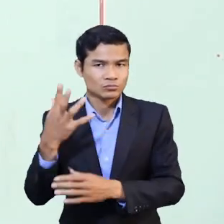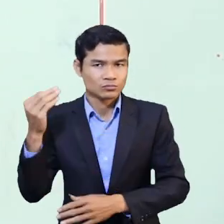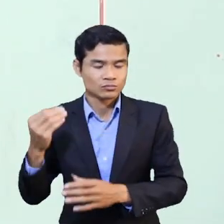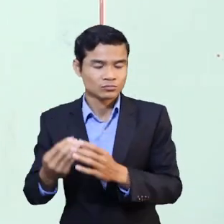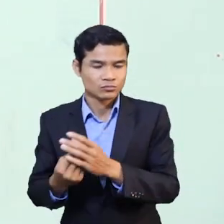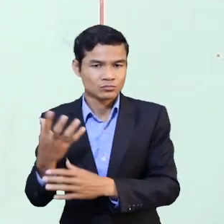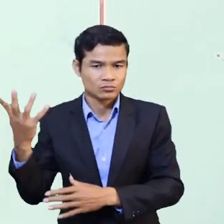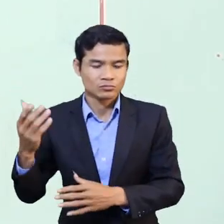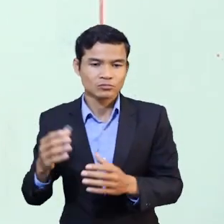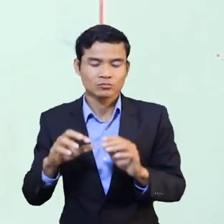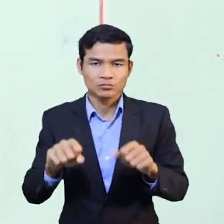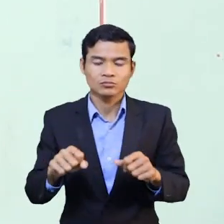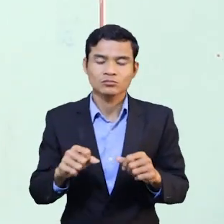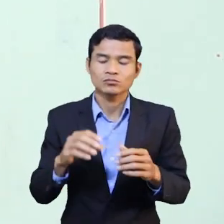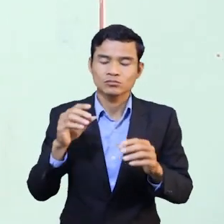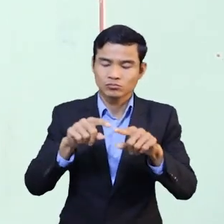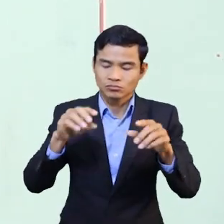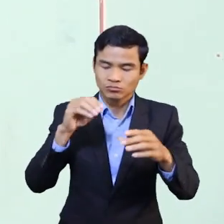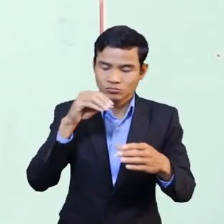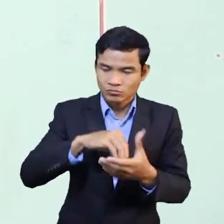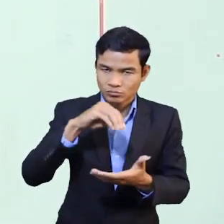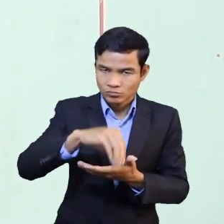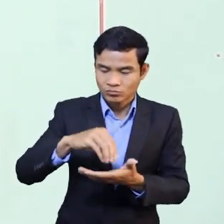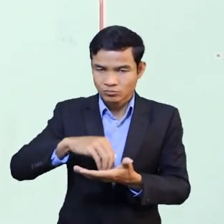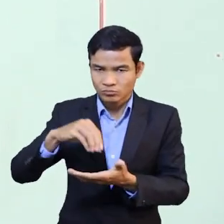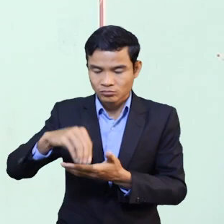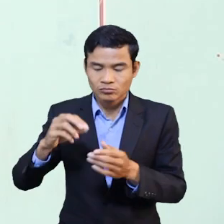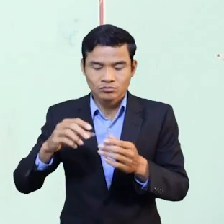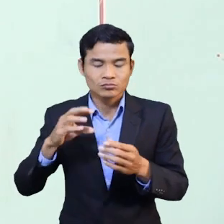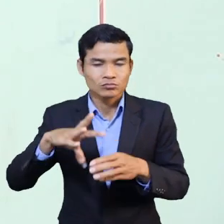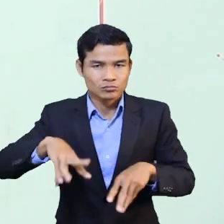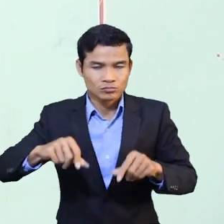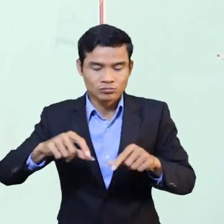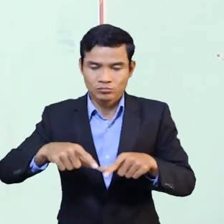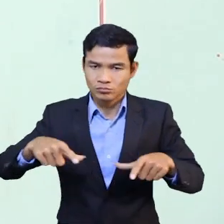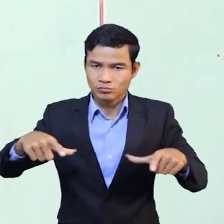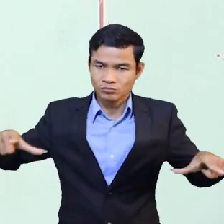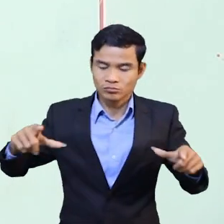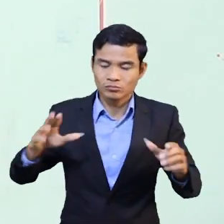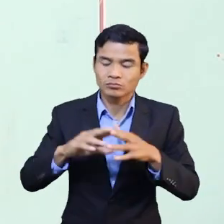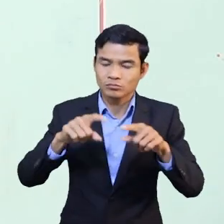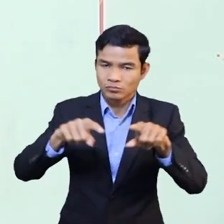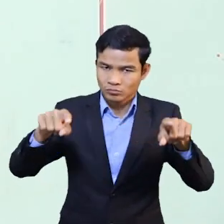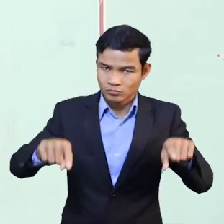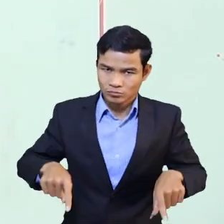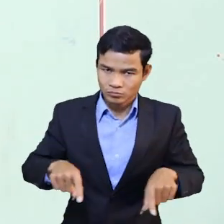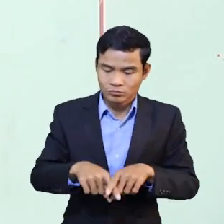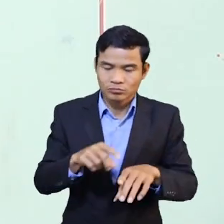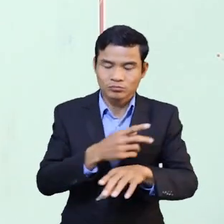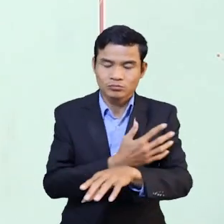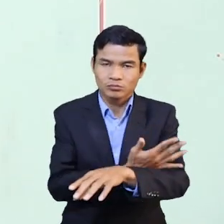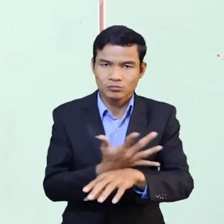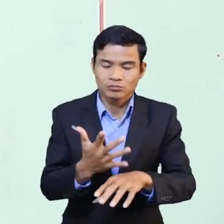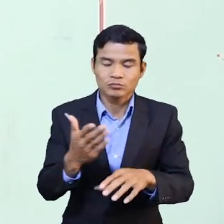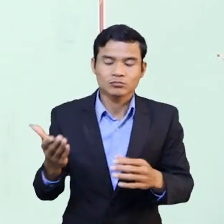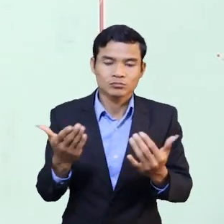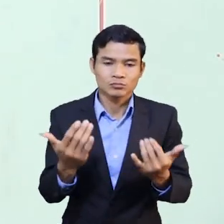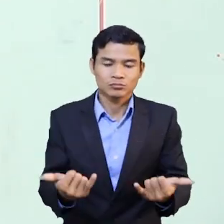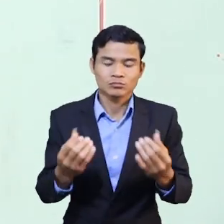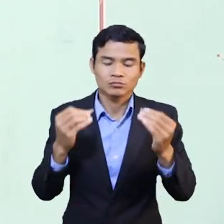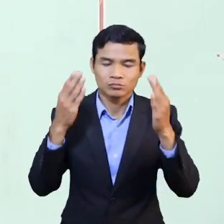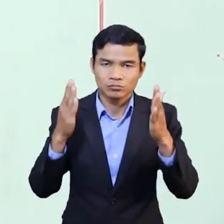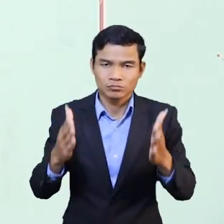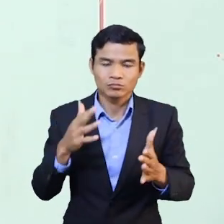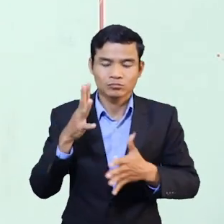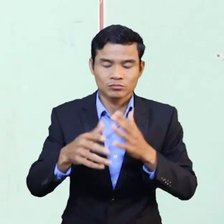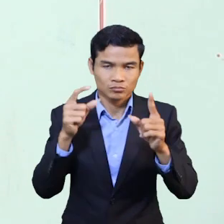chi tràn đam đam được non đầy thống cái hai thà chấm chấm cá chà là con tặng ác nghĩa chà con chấm sẽ đam chà nẹt kêu thà pi hay nằng